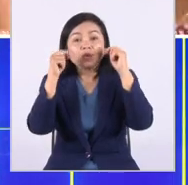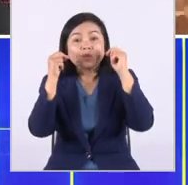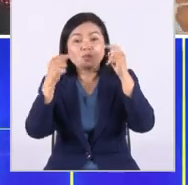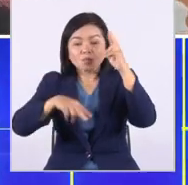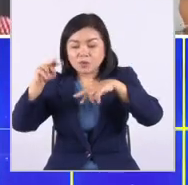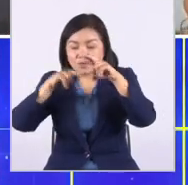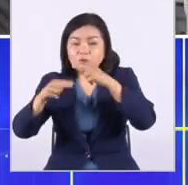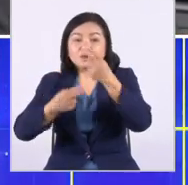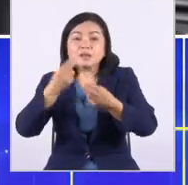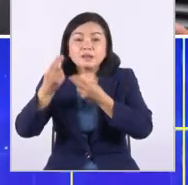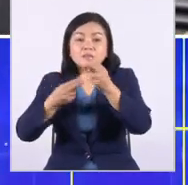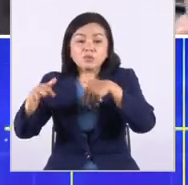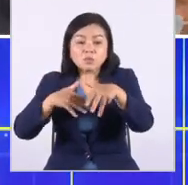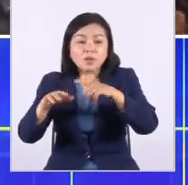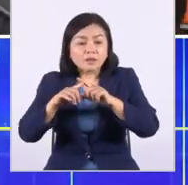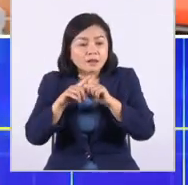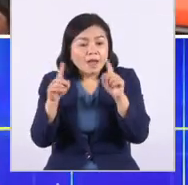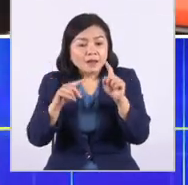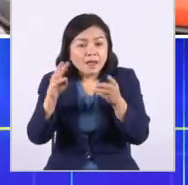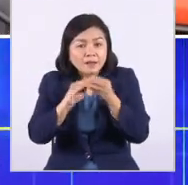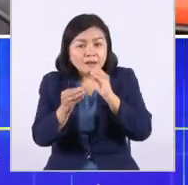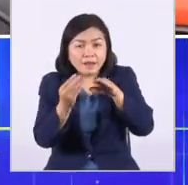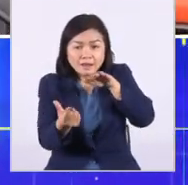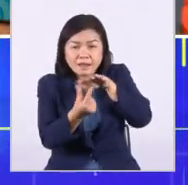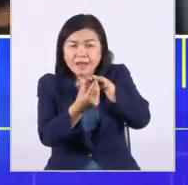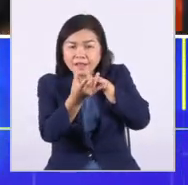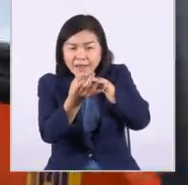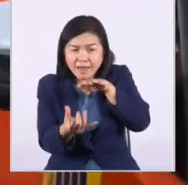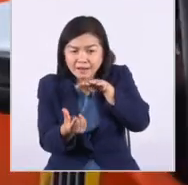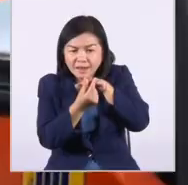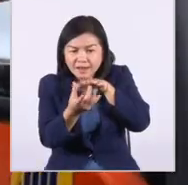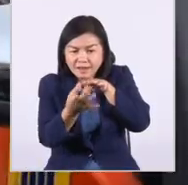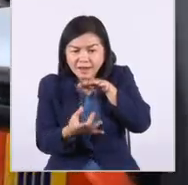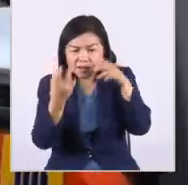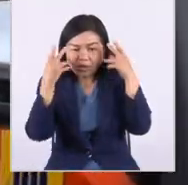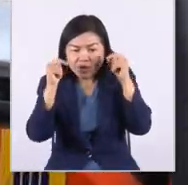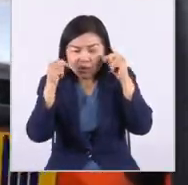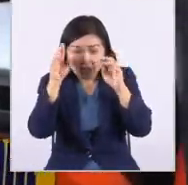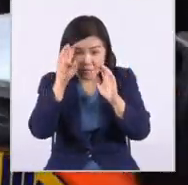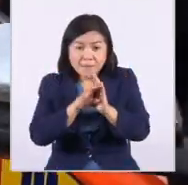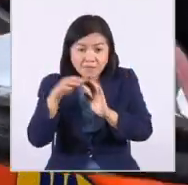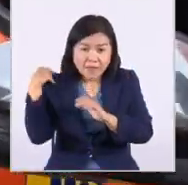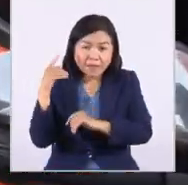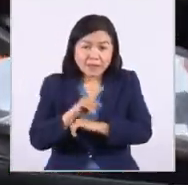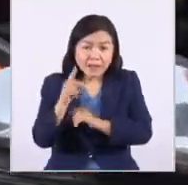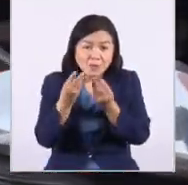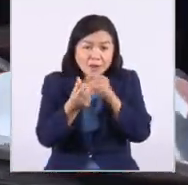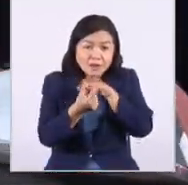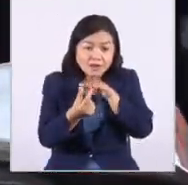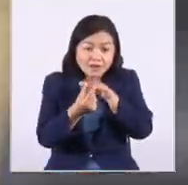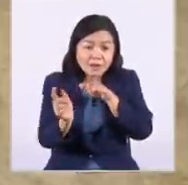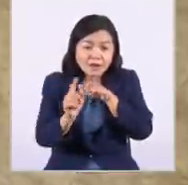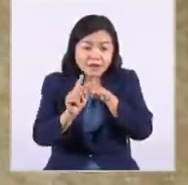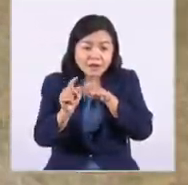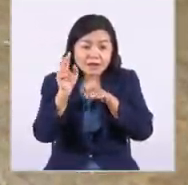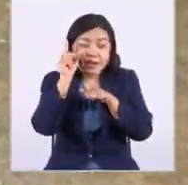นก็ยังไม่พลาดแหมดูทะเบียนรถนายกกันสักหน่อยแวบไปแวบมามีภาพไหมหรือให้พูดเลยพูดก็ได้ถือว่าเป็นรายงานข่